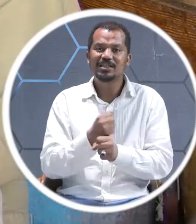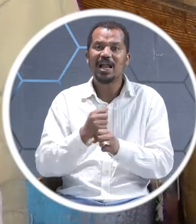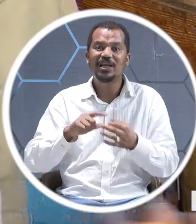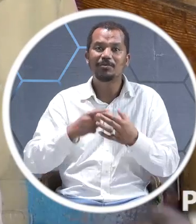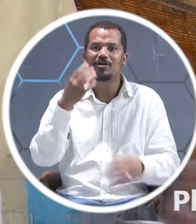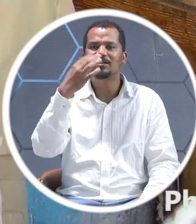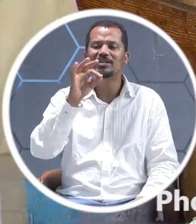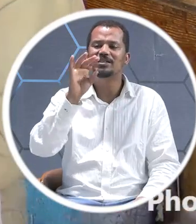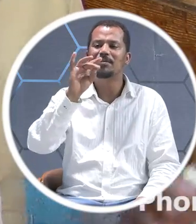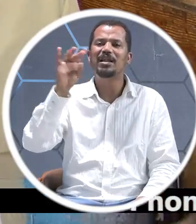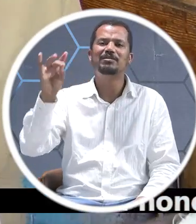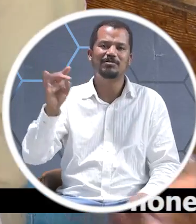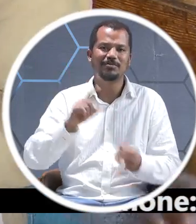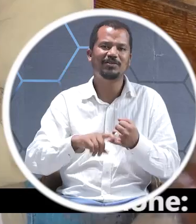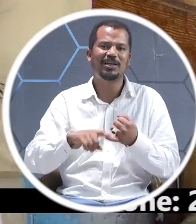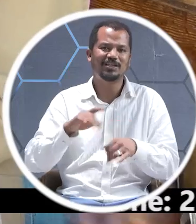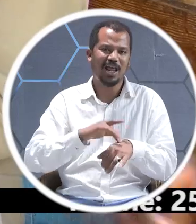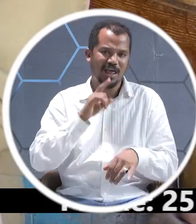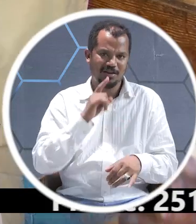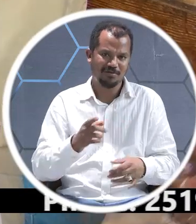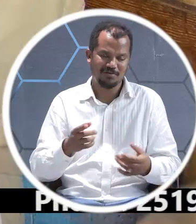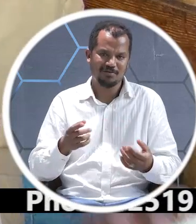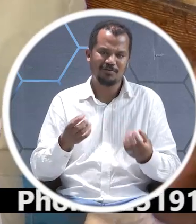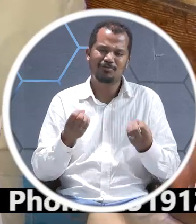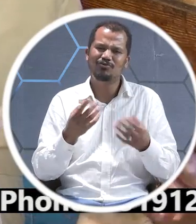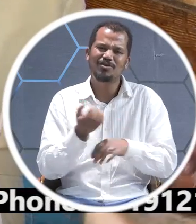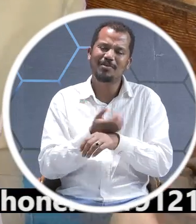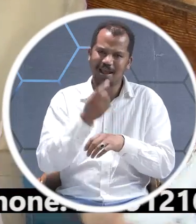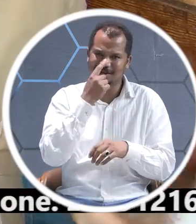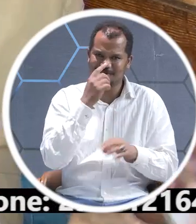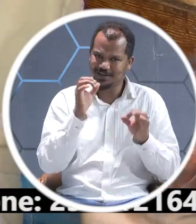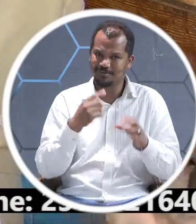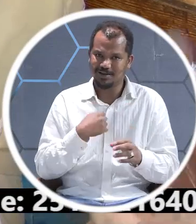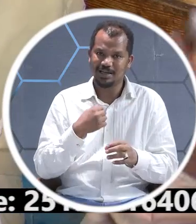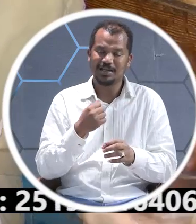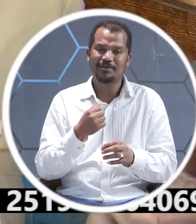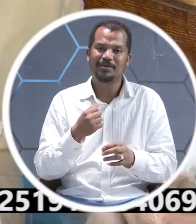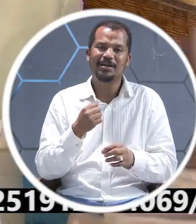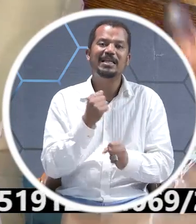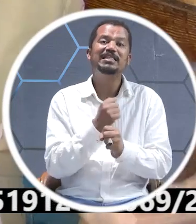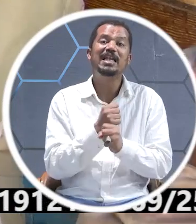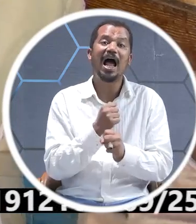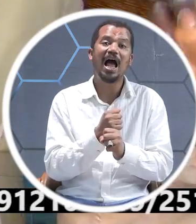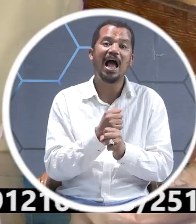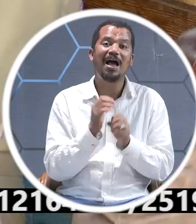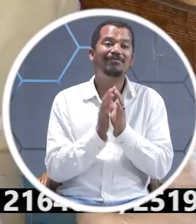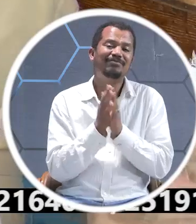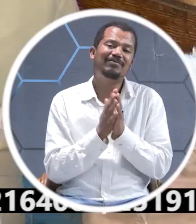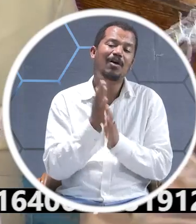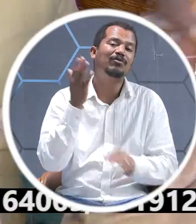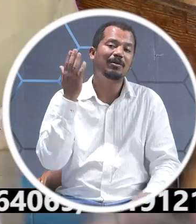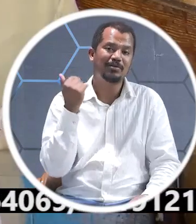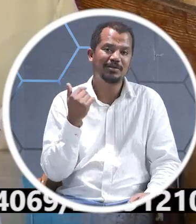88 መጨረሻ ላይ ነው በዚያ ምክንያት ነው ብዙም የለመናውንትን የለም የሥራ መነሳሳት